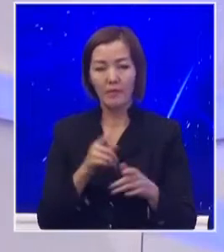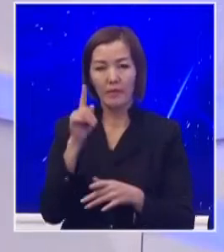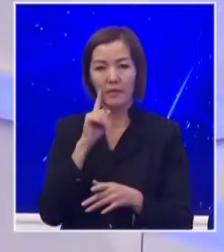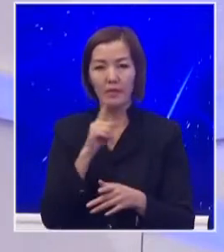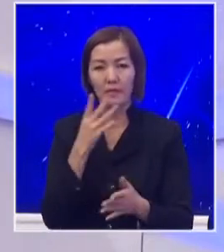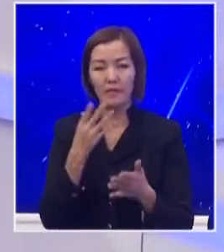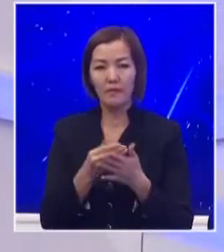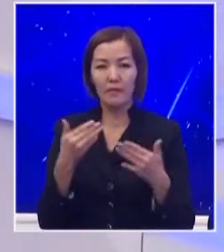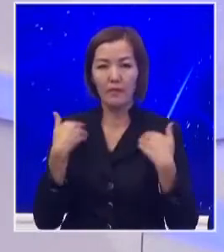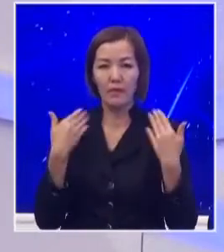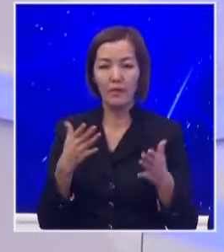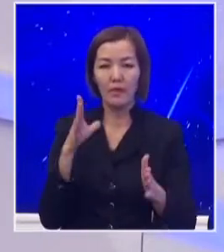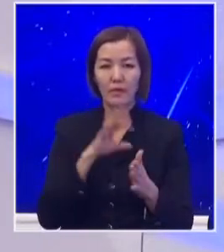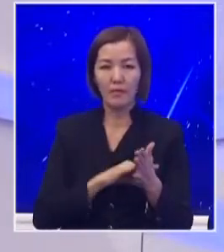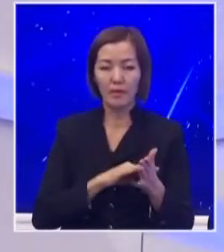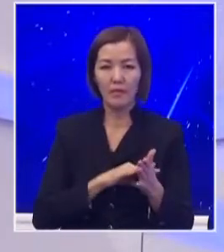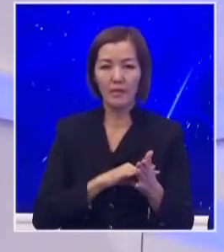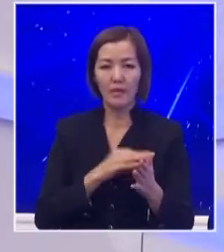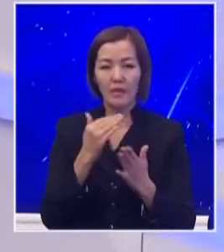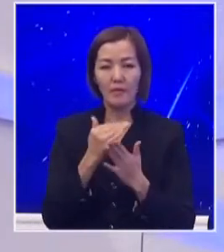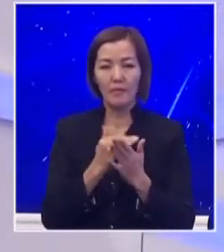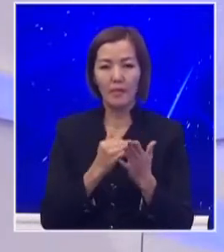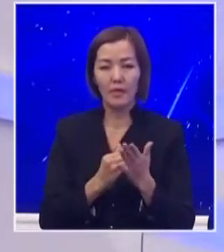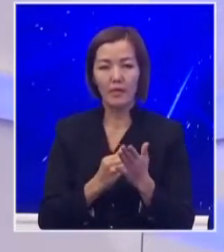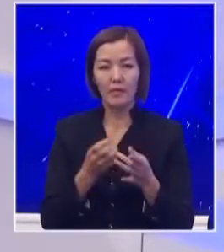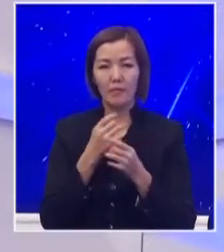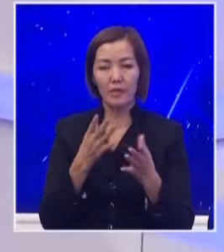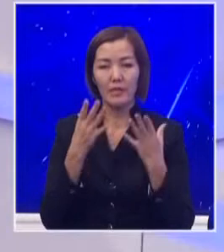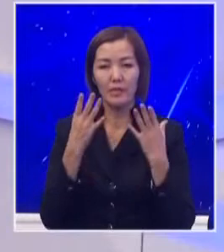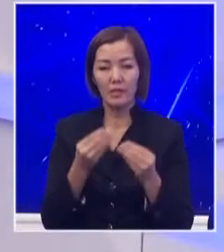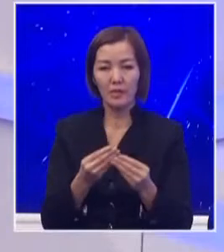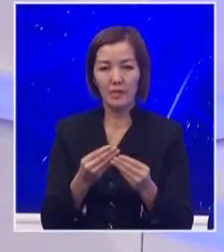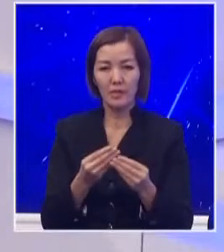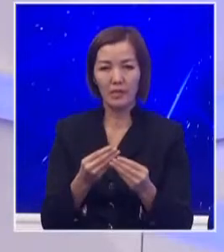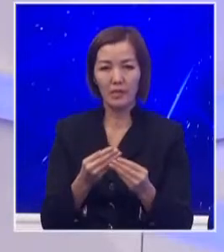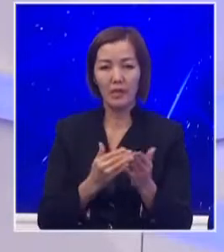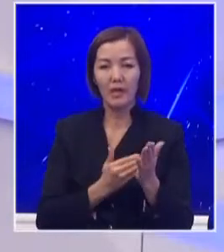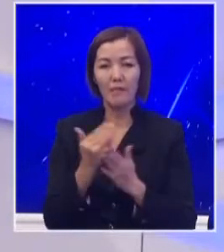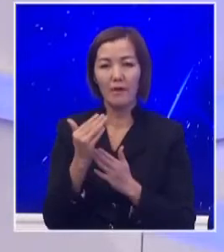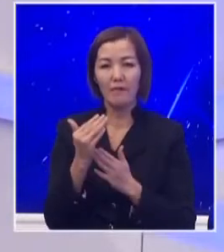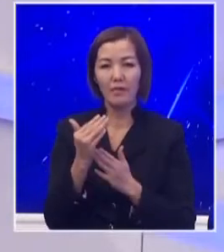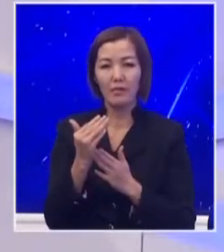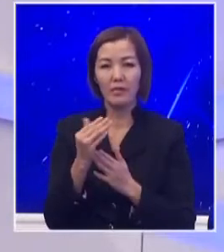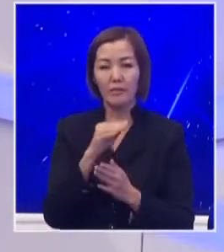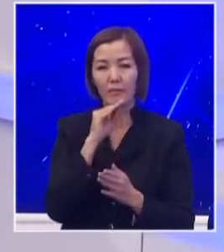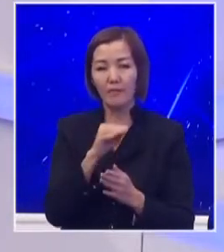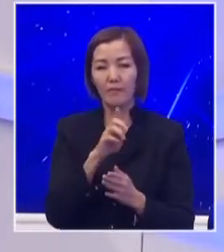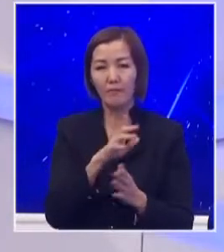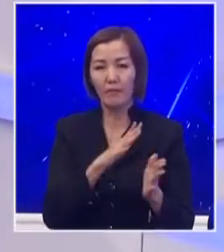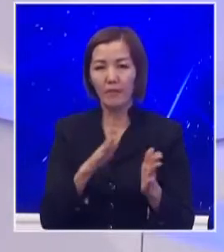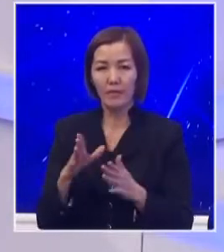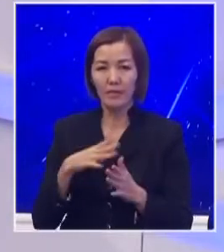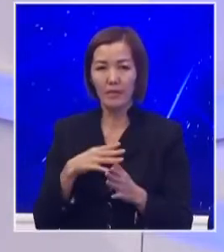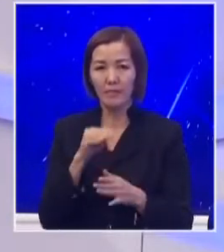Казахстана своим постановлением внесло дополнение в перечень праздничных дат. Главная цель – повысить престиж и имидж профессии